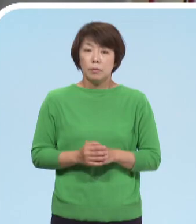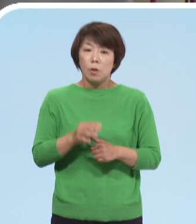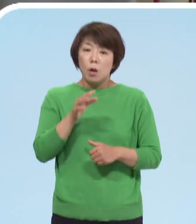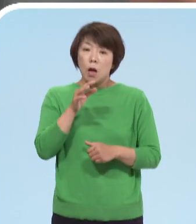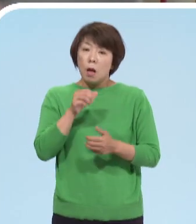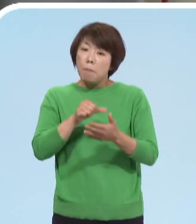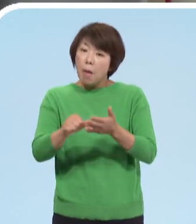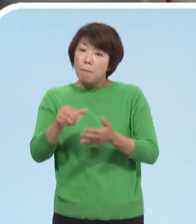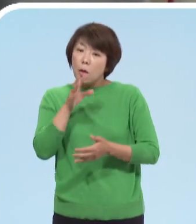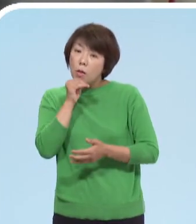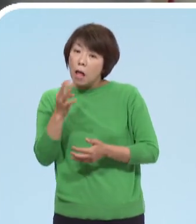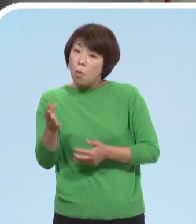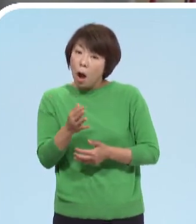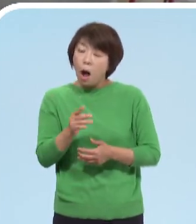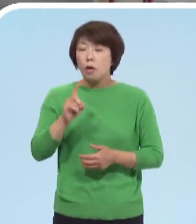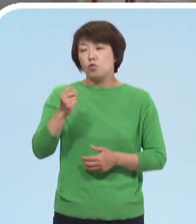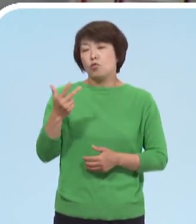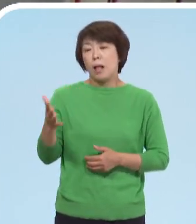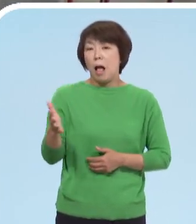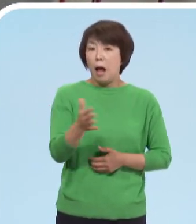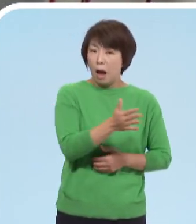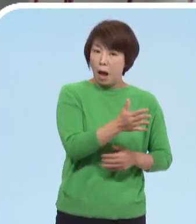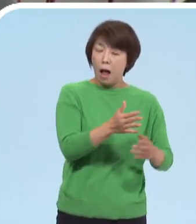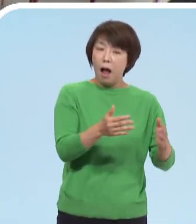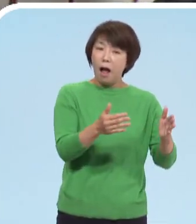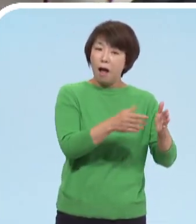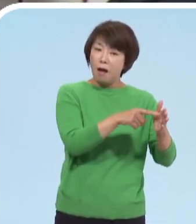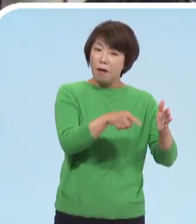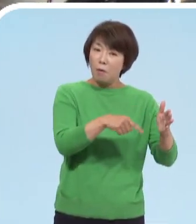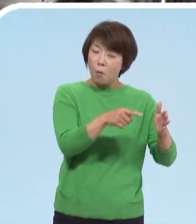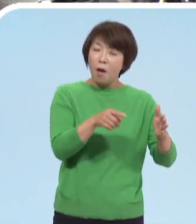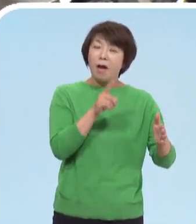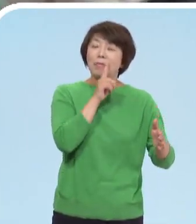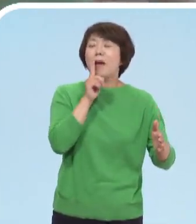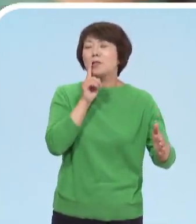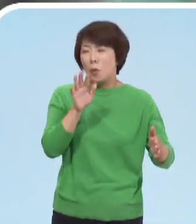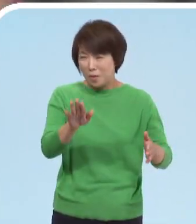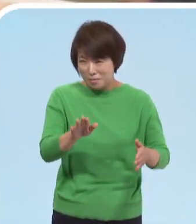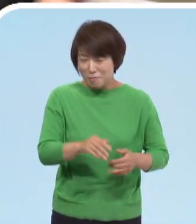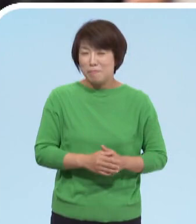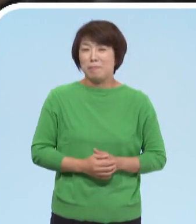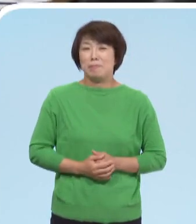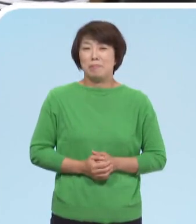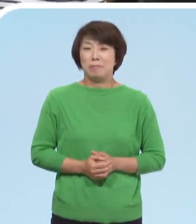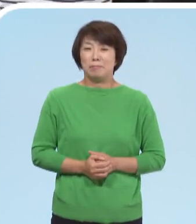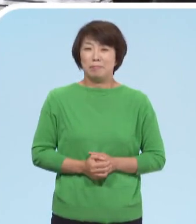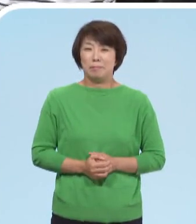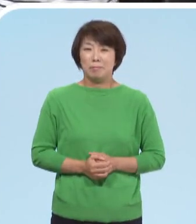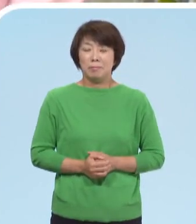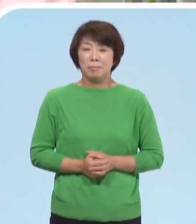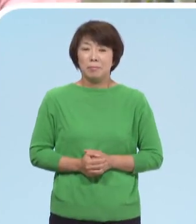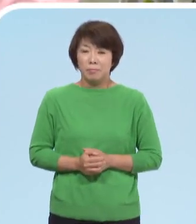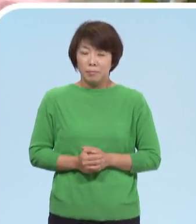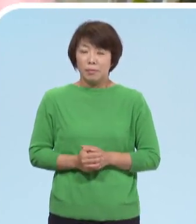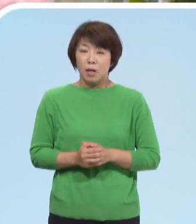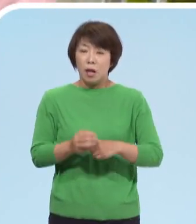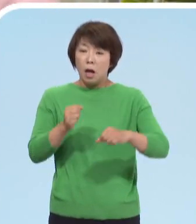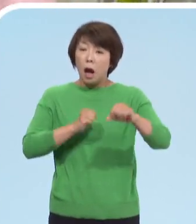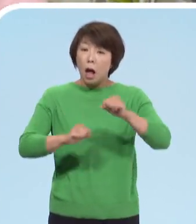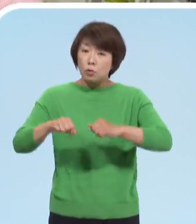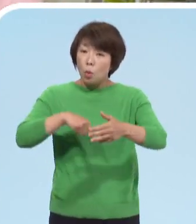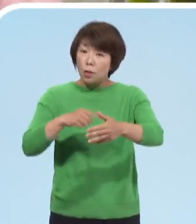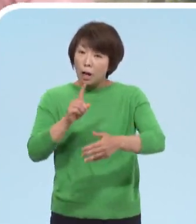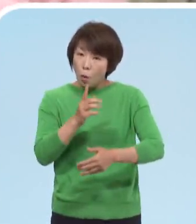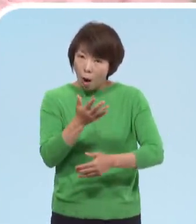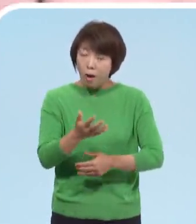だいたい年齢何歳ぐらいから？ 17歳から。上は内緒です。 内緒まで。日頃はどのような活